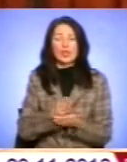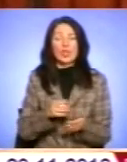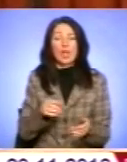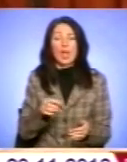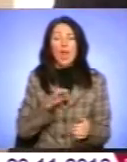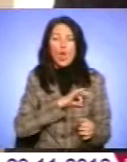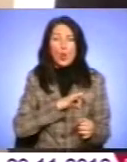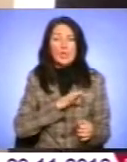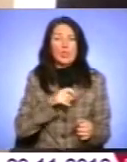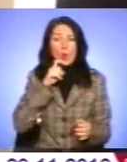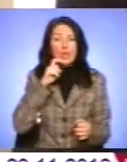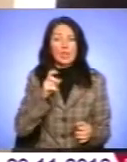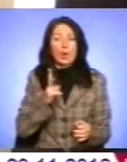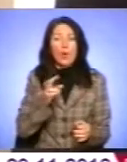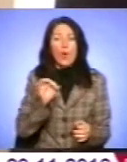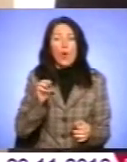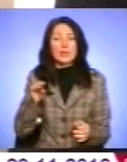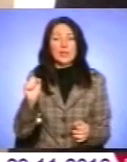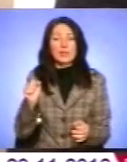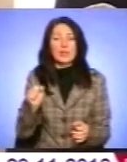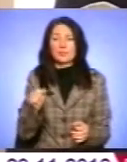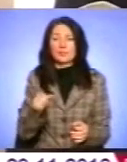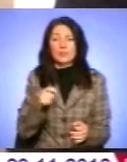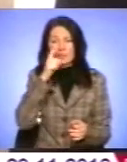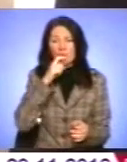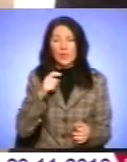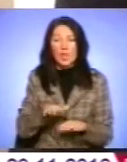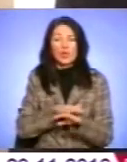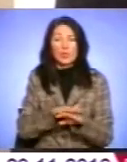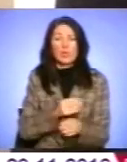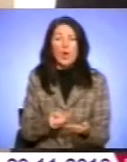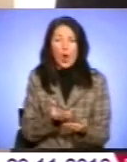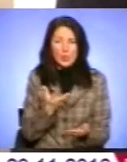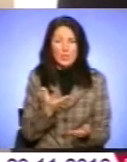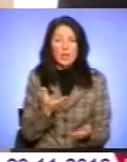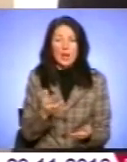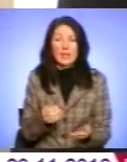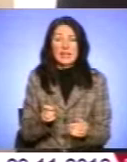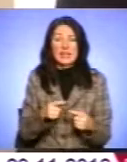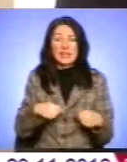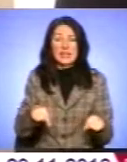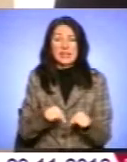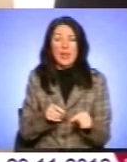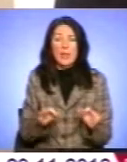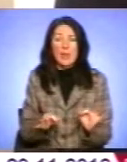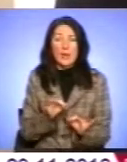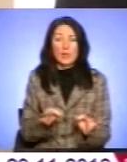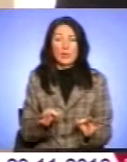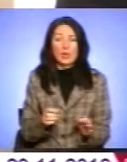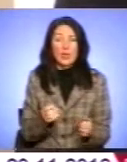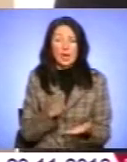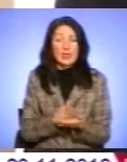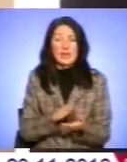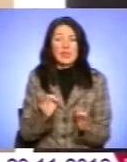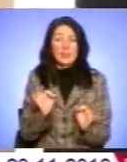Костецький. Негативна суспільна оцінка системи правосуддя дещо несправедлива.